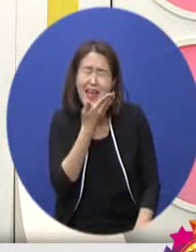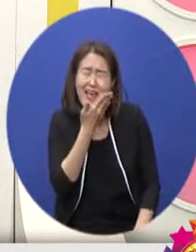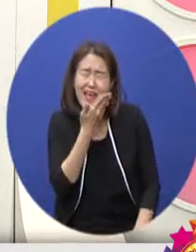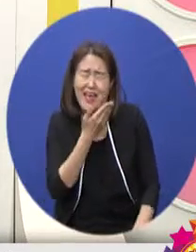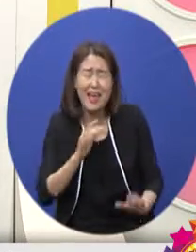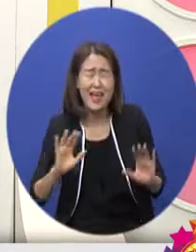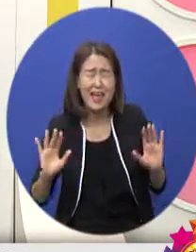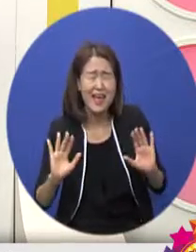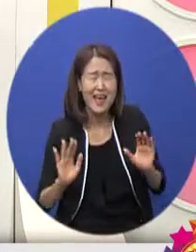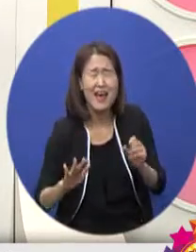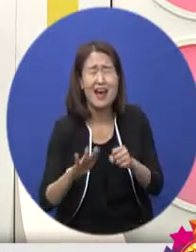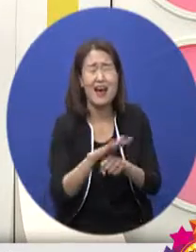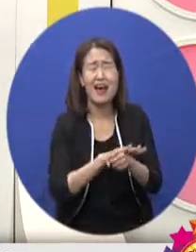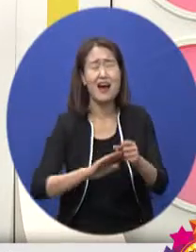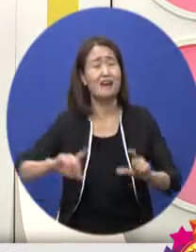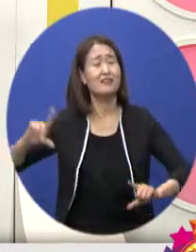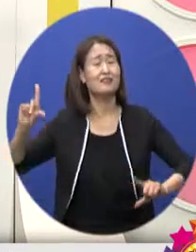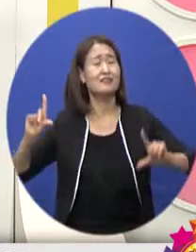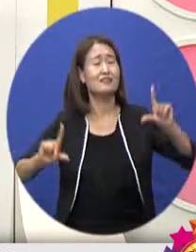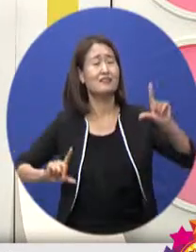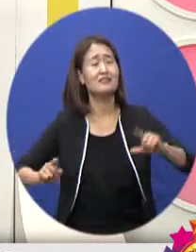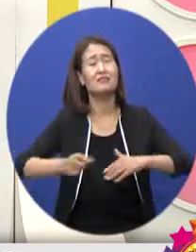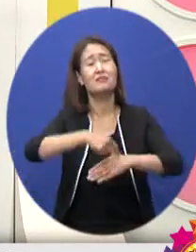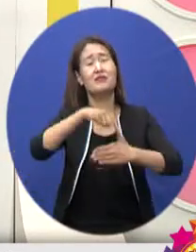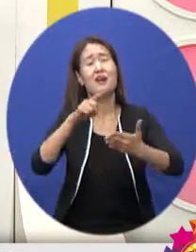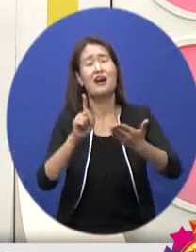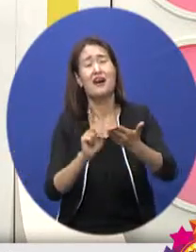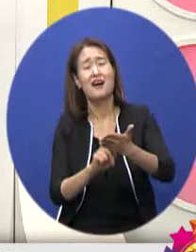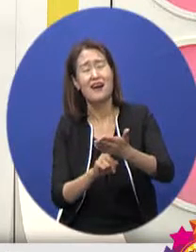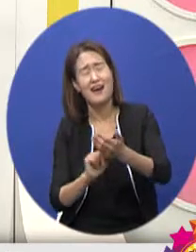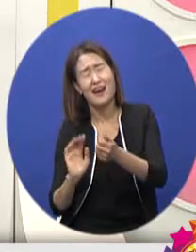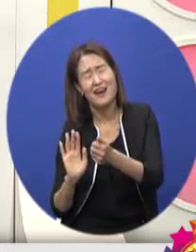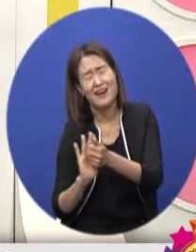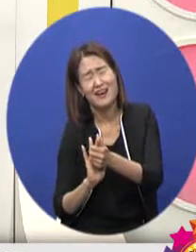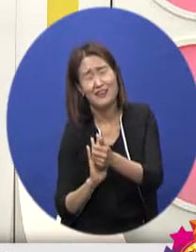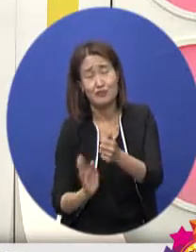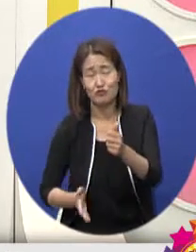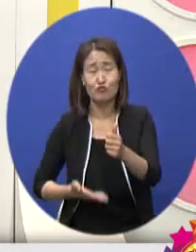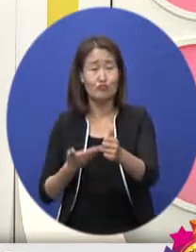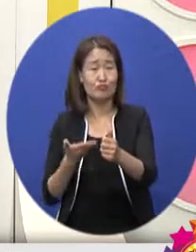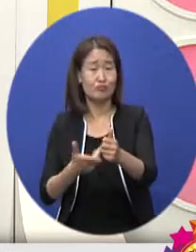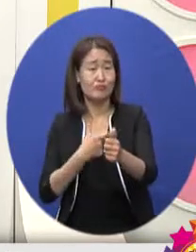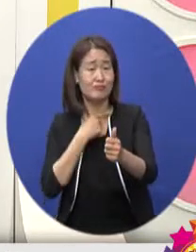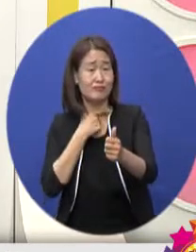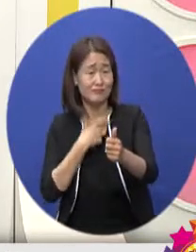딸랑딸랑딸랑 애교로 그 마음을 녹여드릴게